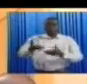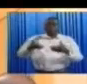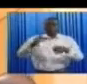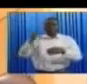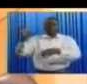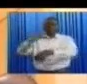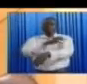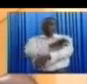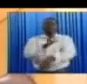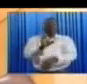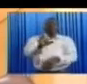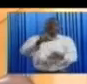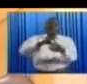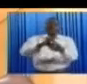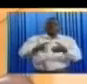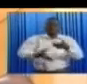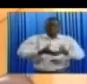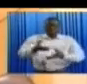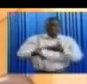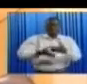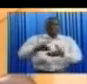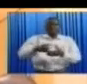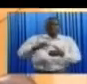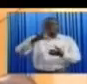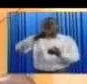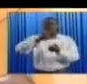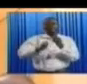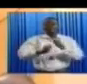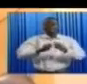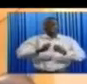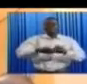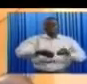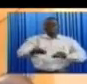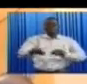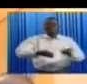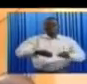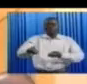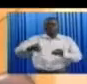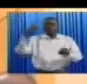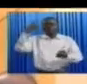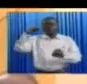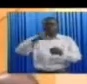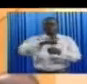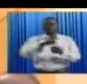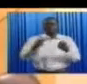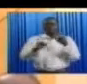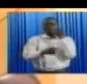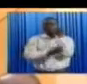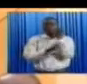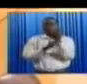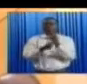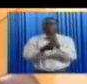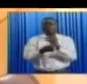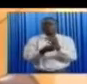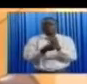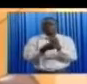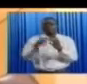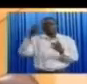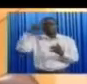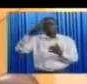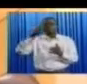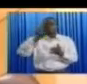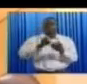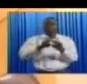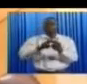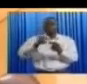aujourd'hui les échanges, non seulement intra au niveau du Burkina, mais aussi par rapport à la zone économique que nous avons, l'UEMOA et la CEDEAO, mais